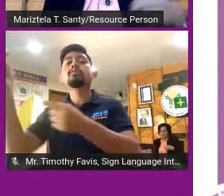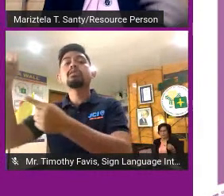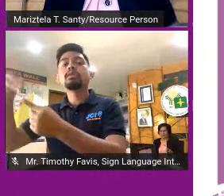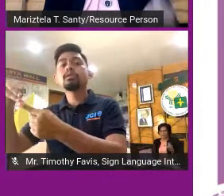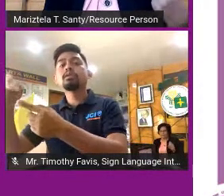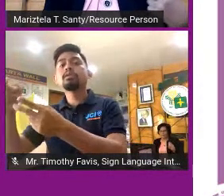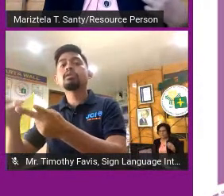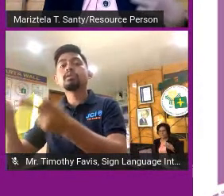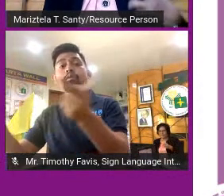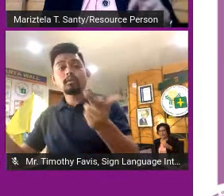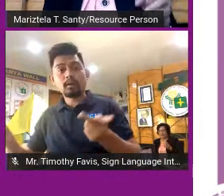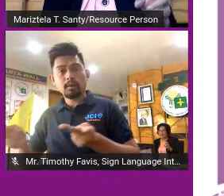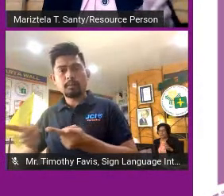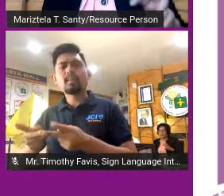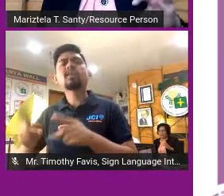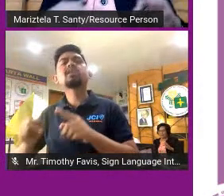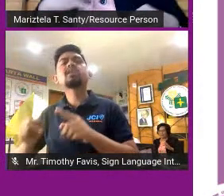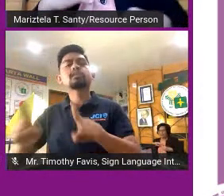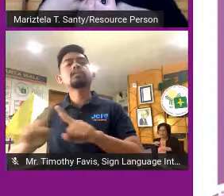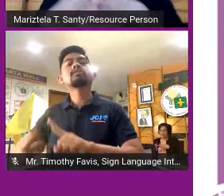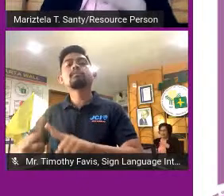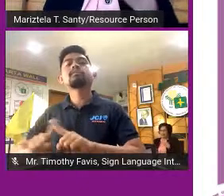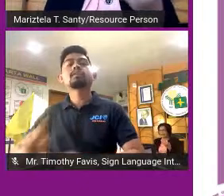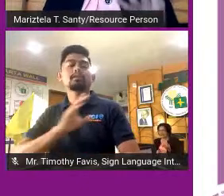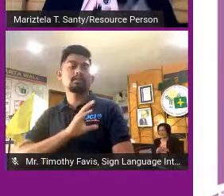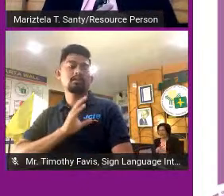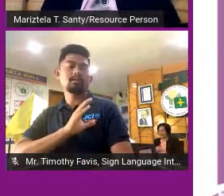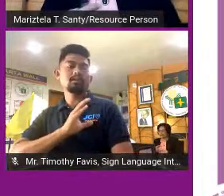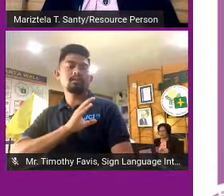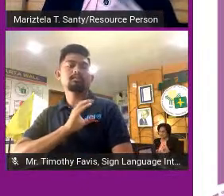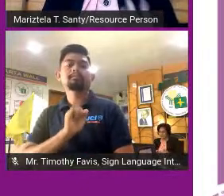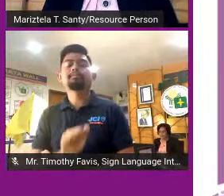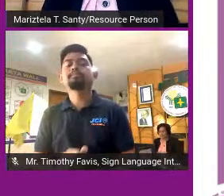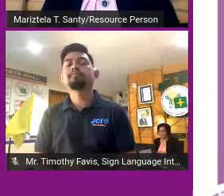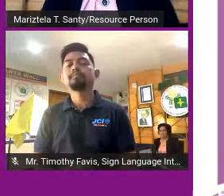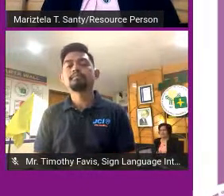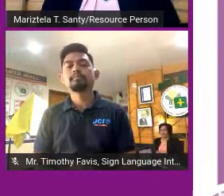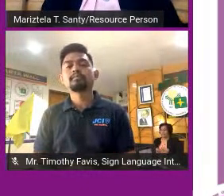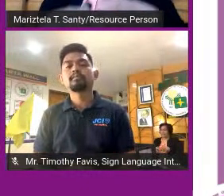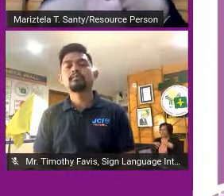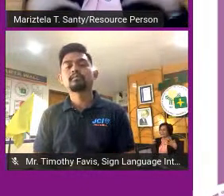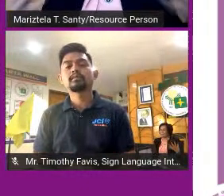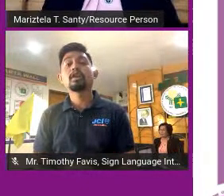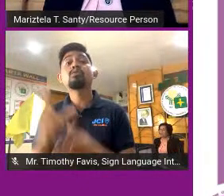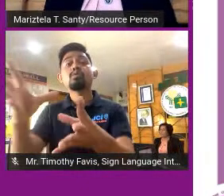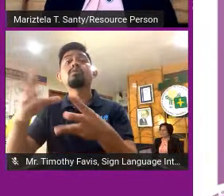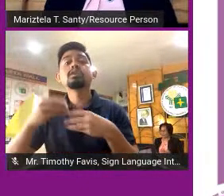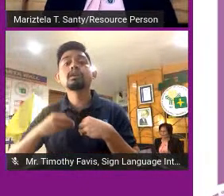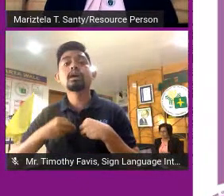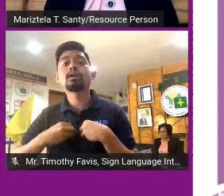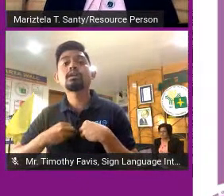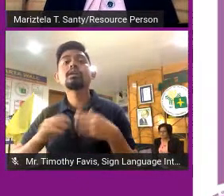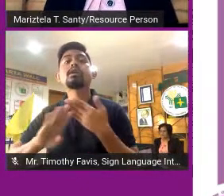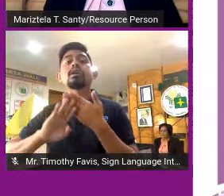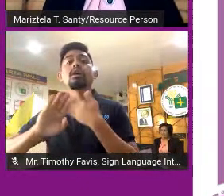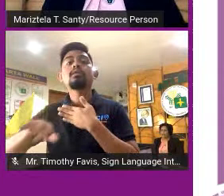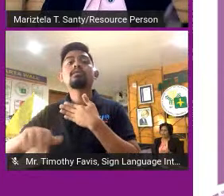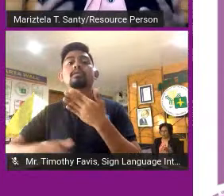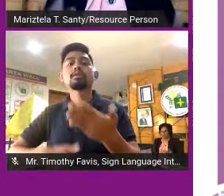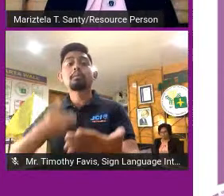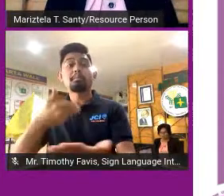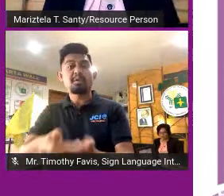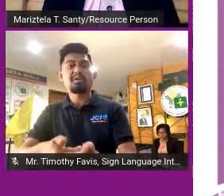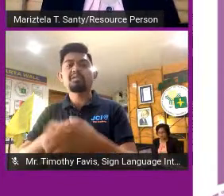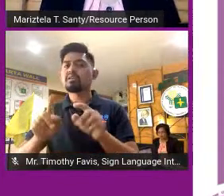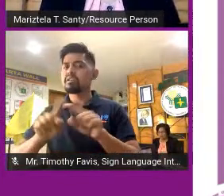ang iba-iba pong characteristics talaga, pag na ano yan ay na-acquire after birth, and depende po sa environment,